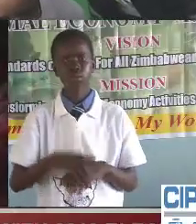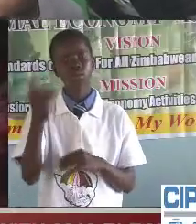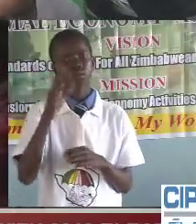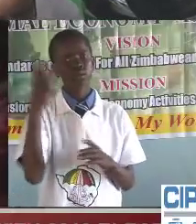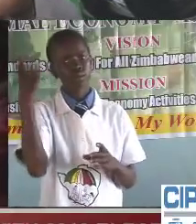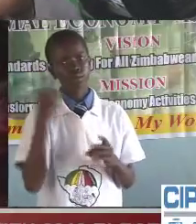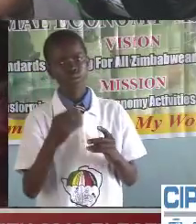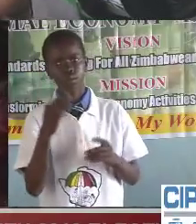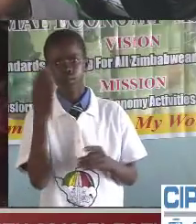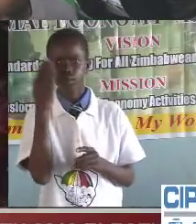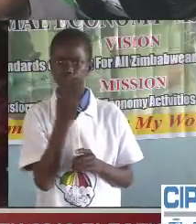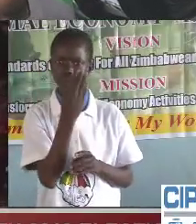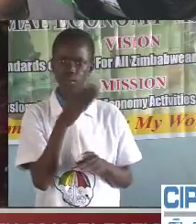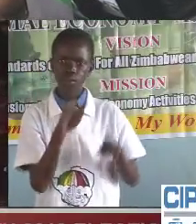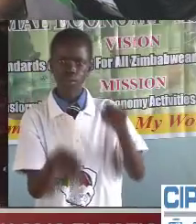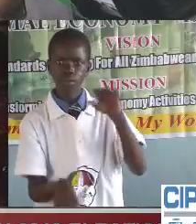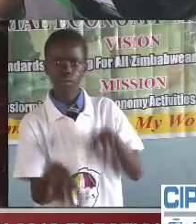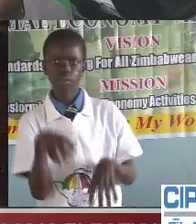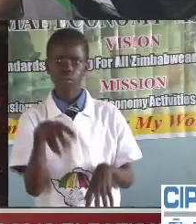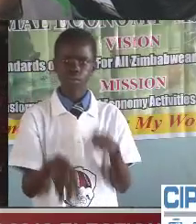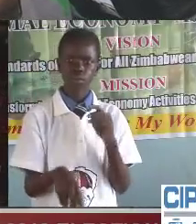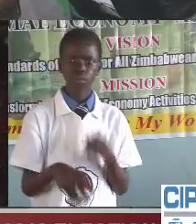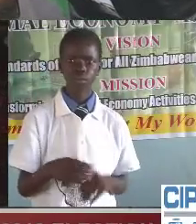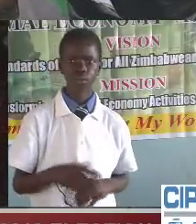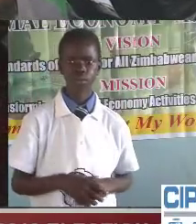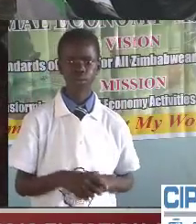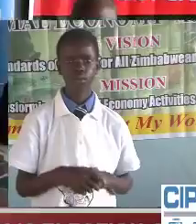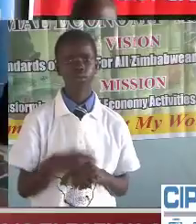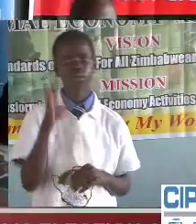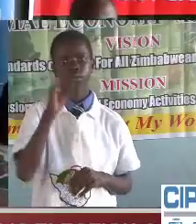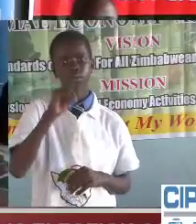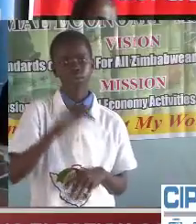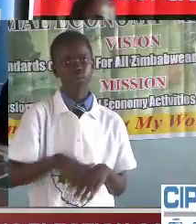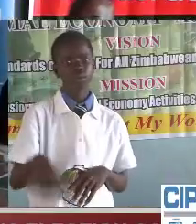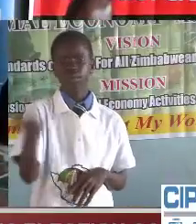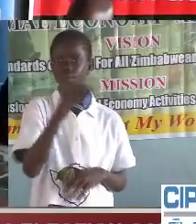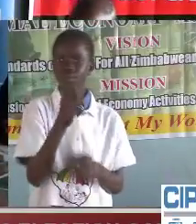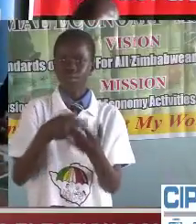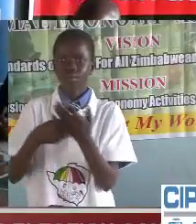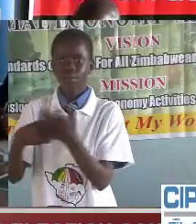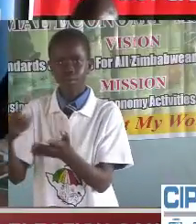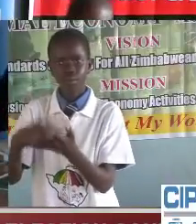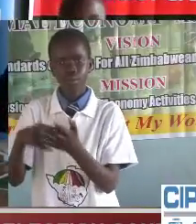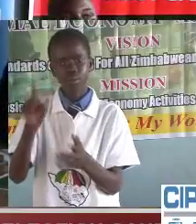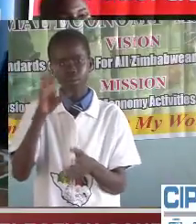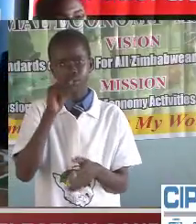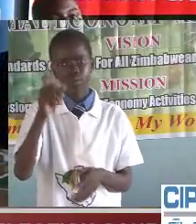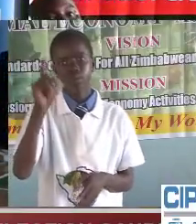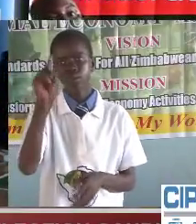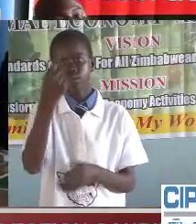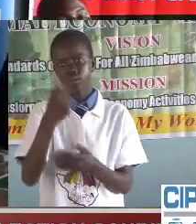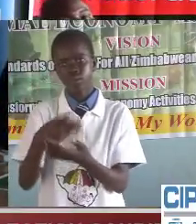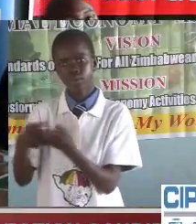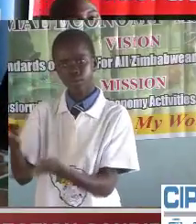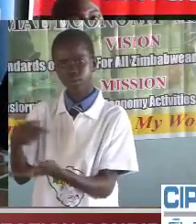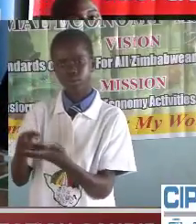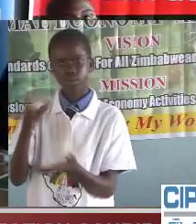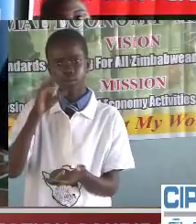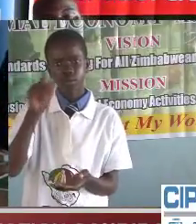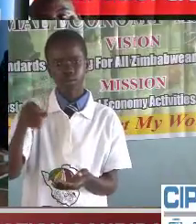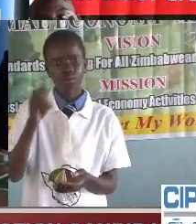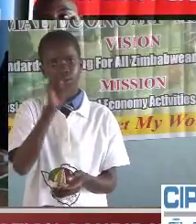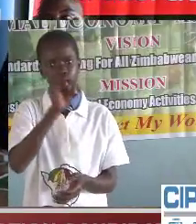ma-informal traders vane ma-challenges ekuti rates avanobhadhara, ma-levies avanobhadhara